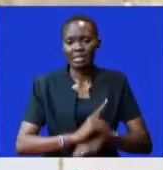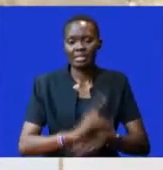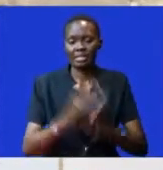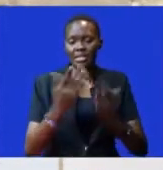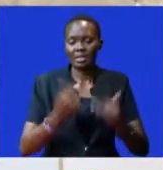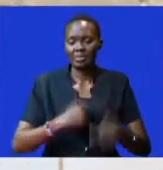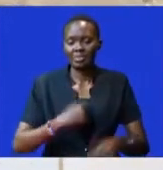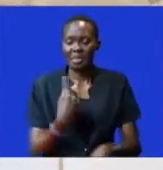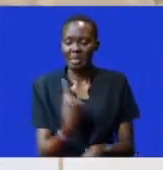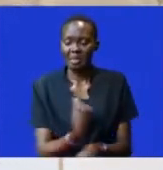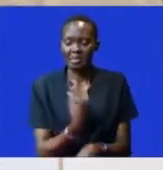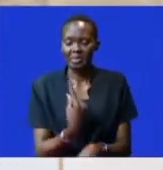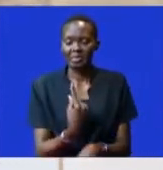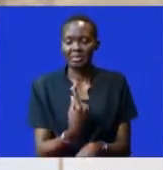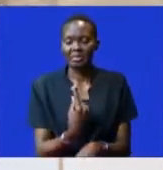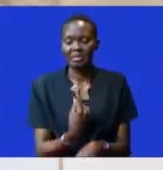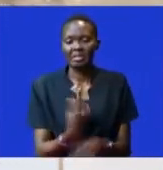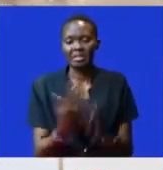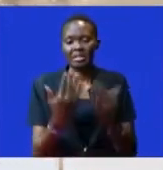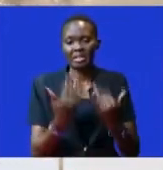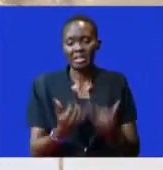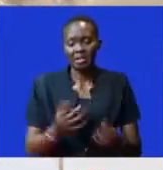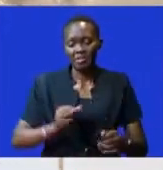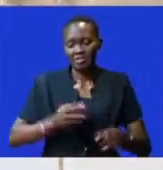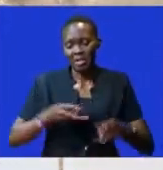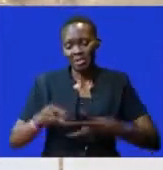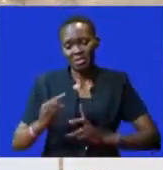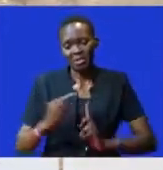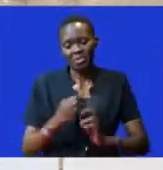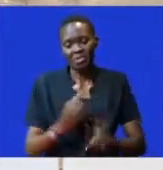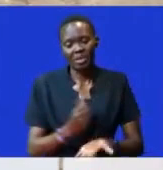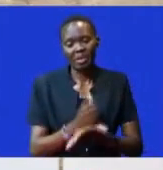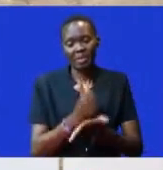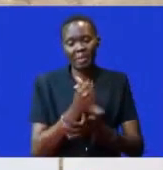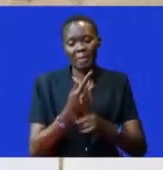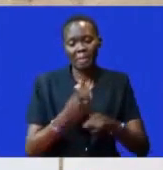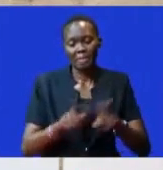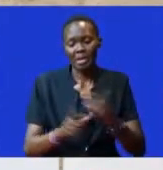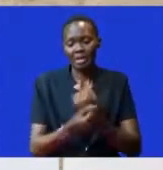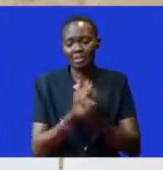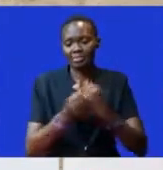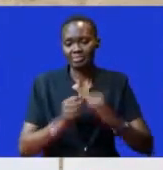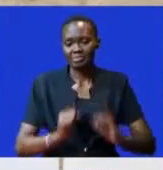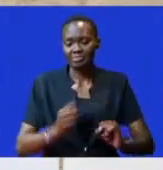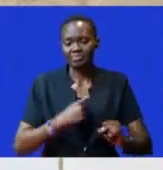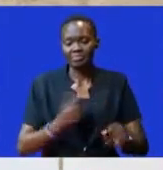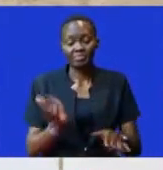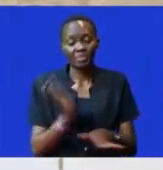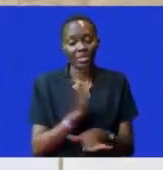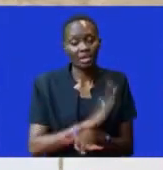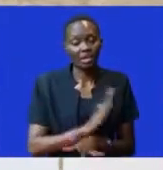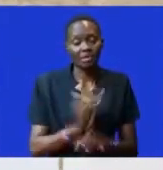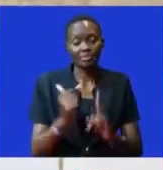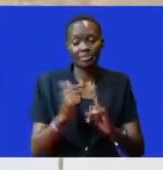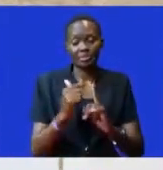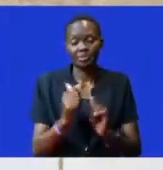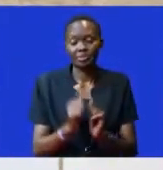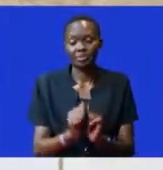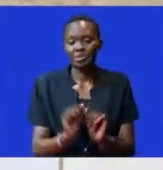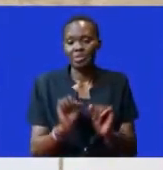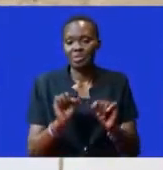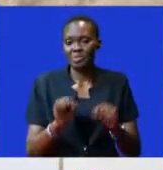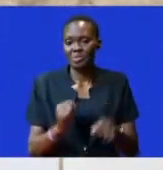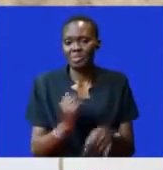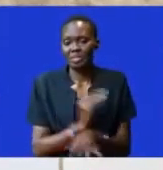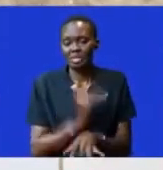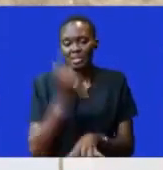kenda kamae. Koro asemanyo yo manyalo konyego motama. Koro nabiro kae mondo mi akwa